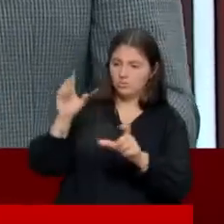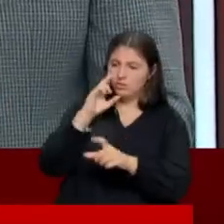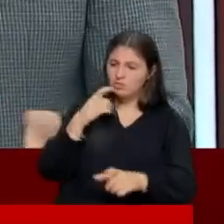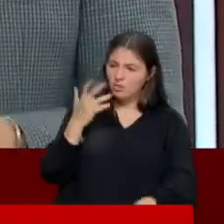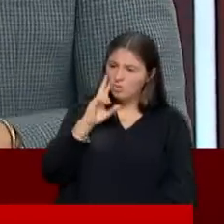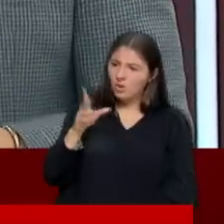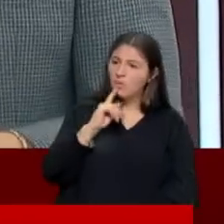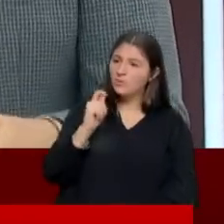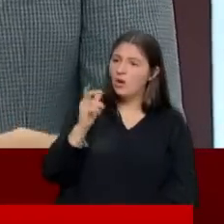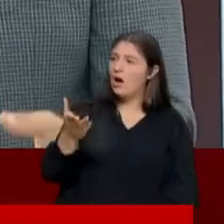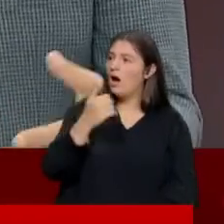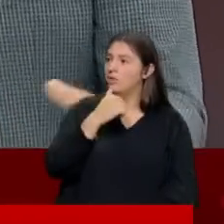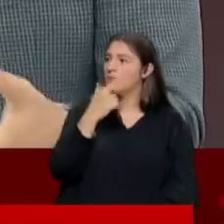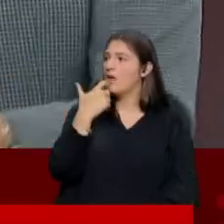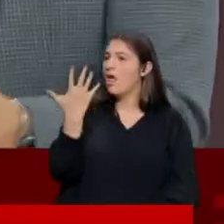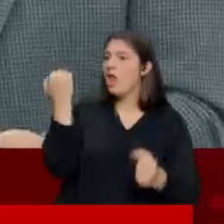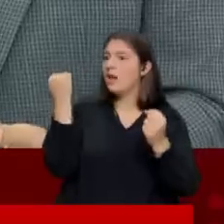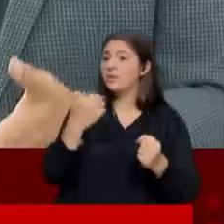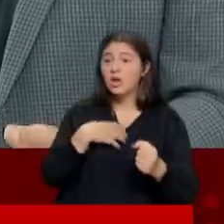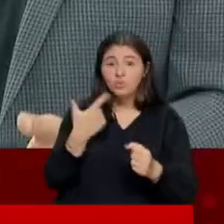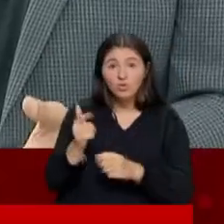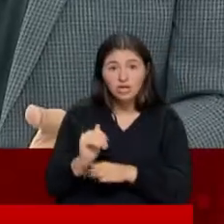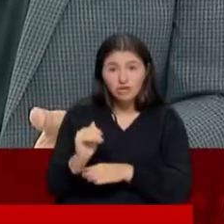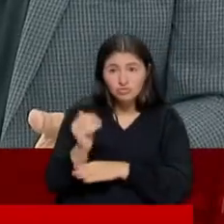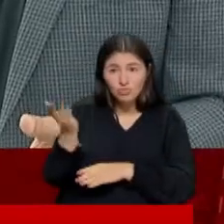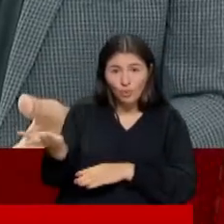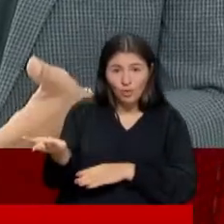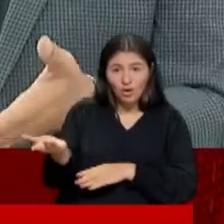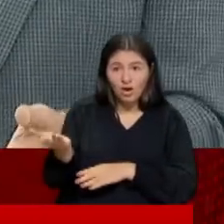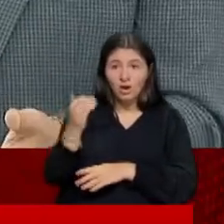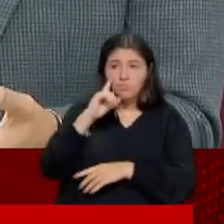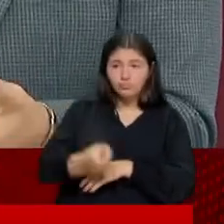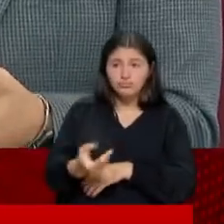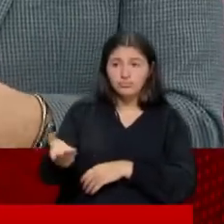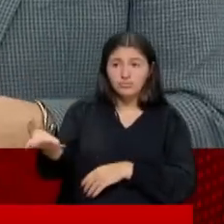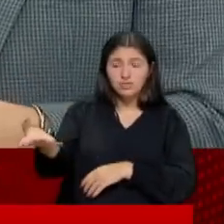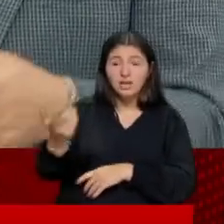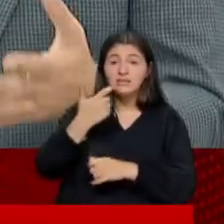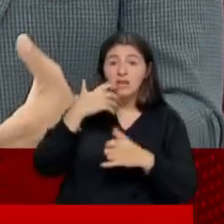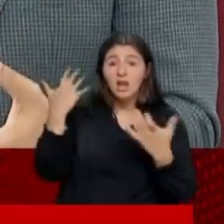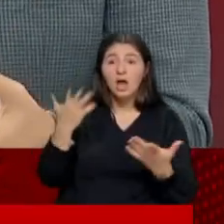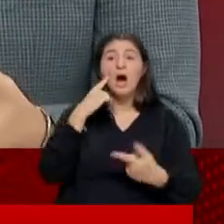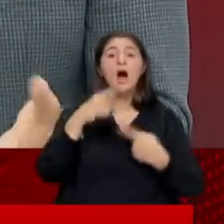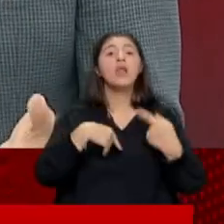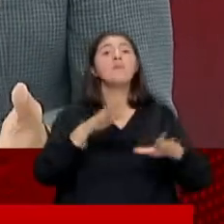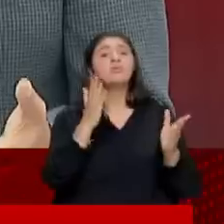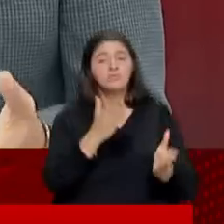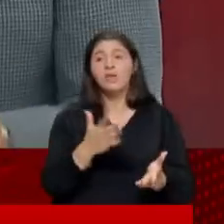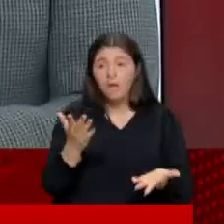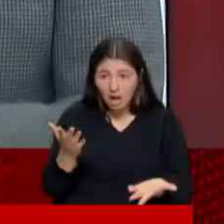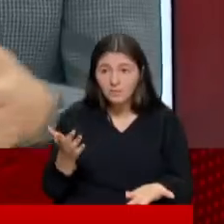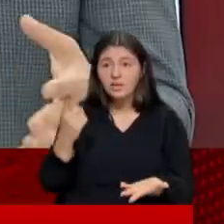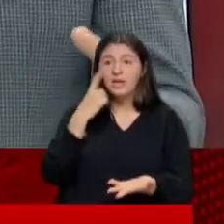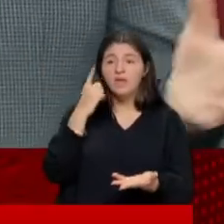orada röportajlar yapıp adamın yıllarca kendi köyünde yaşadığını tespit etmişti yani yıllardan demiş bile Tabii tabii